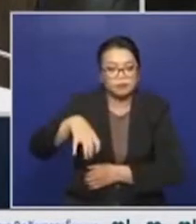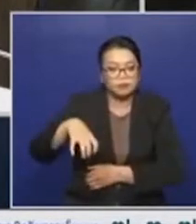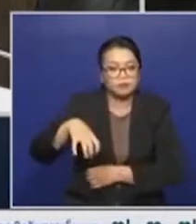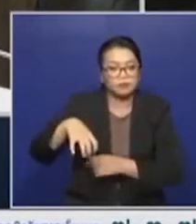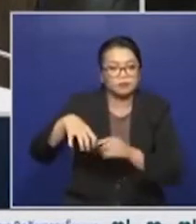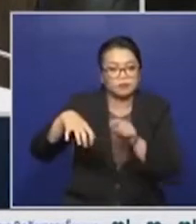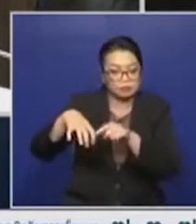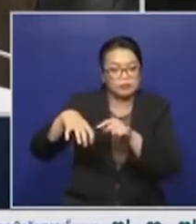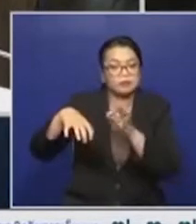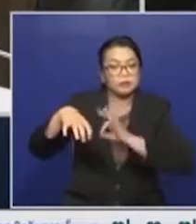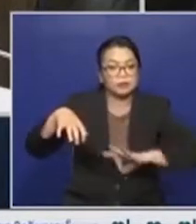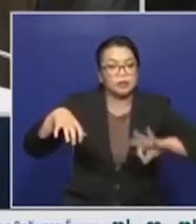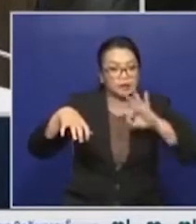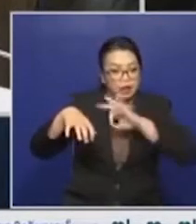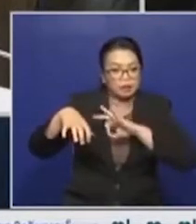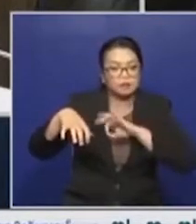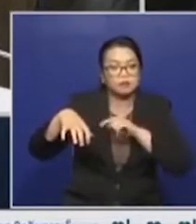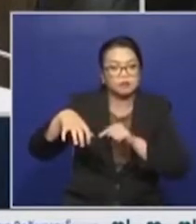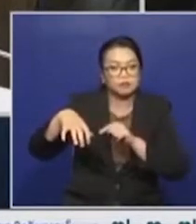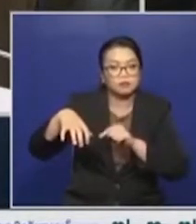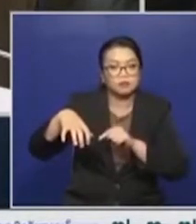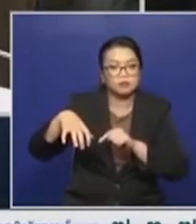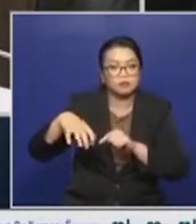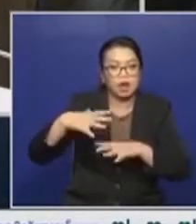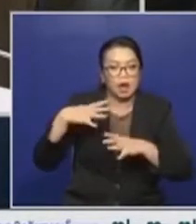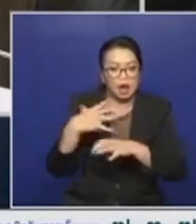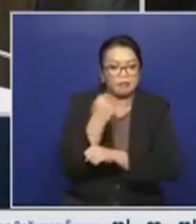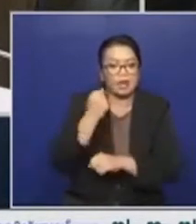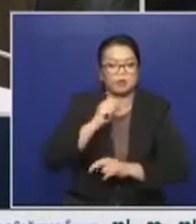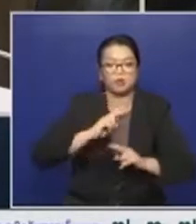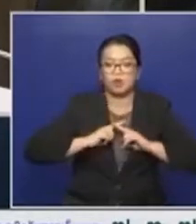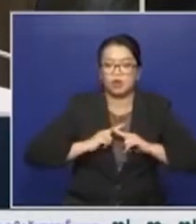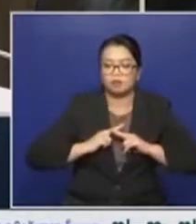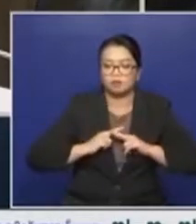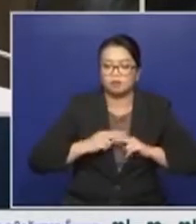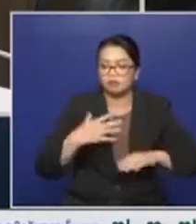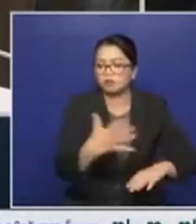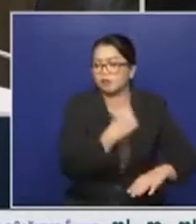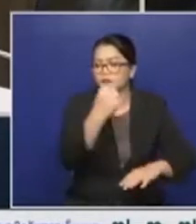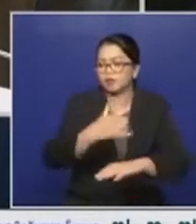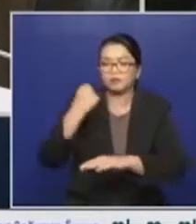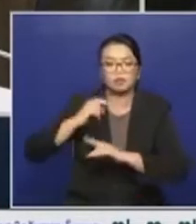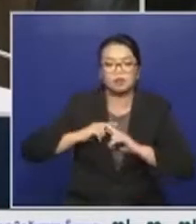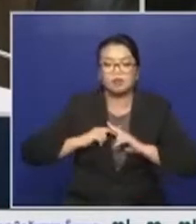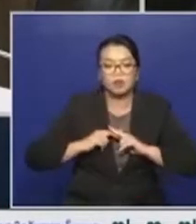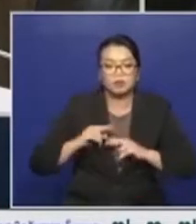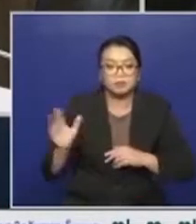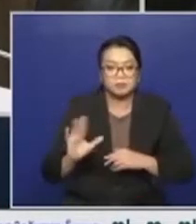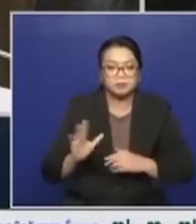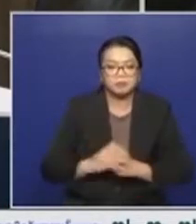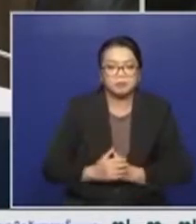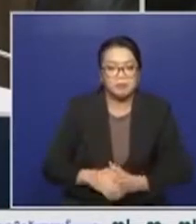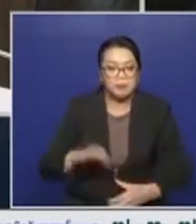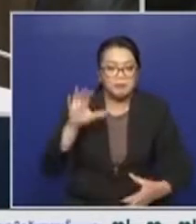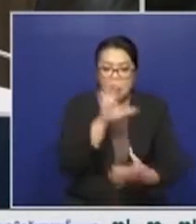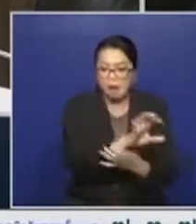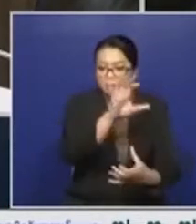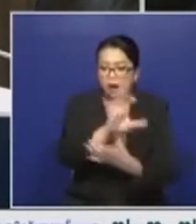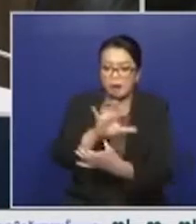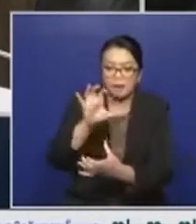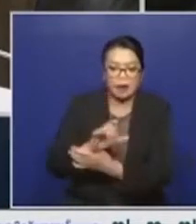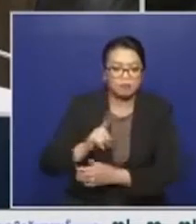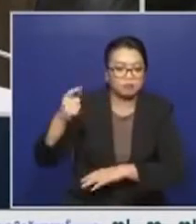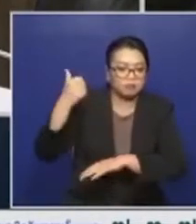สำคัญจะต้องไม่มีการใช้อำนาจด้วยตัวเองไม่มีการบังคับผู้บังคับ